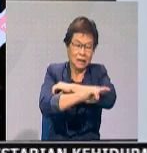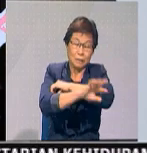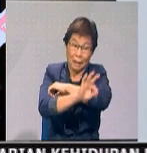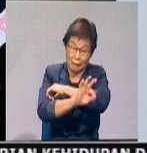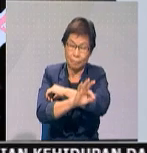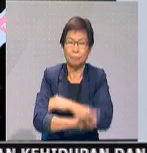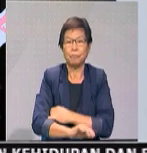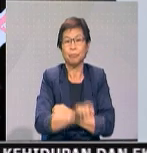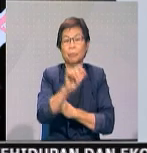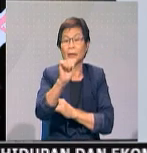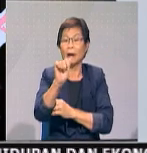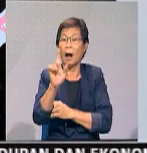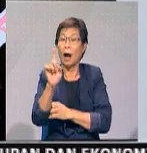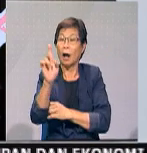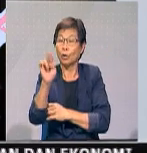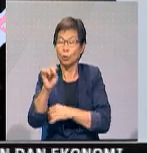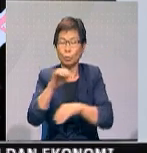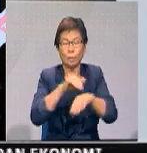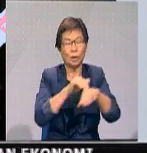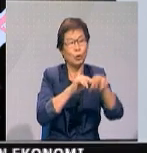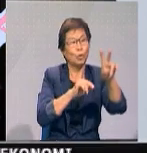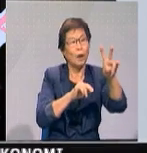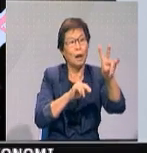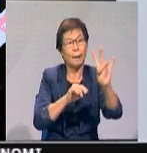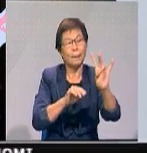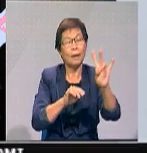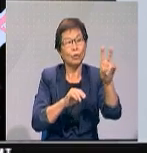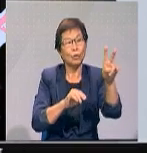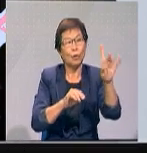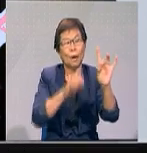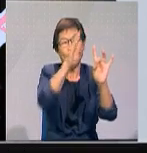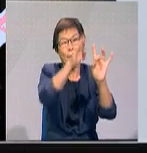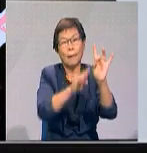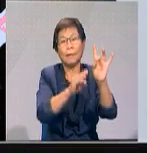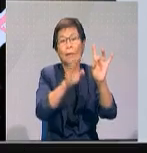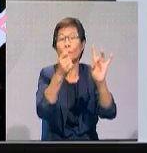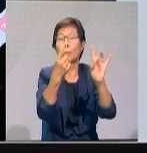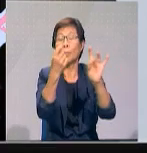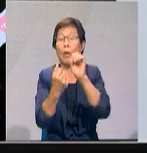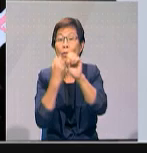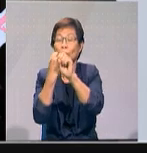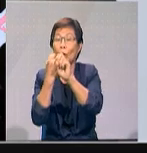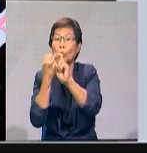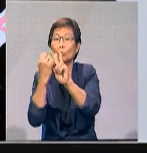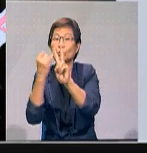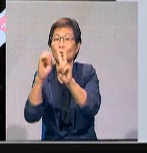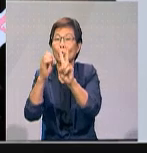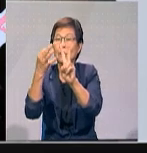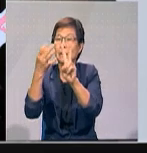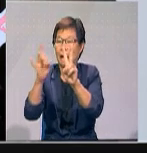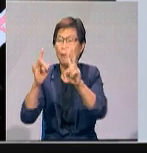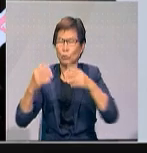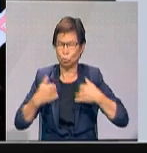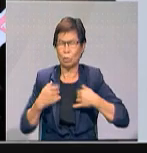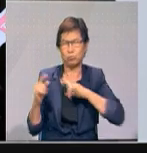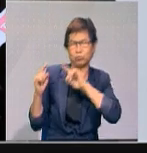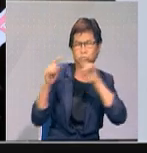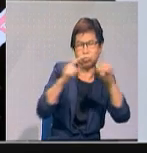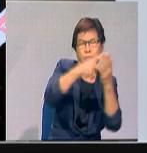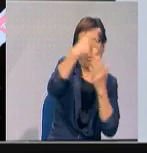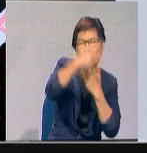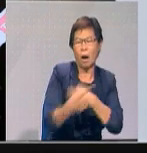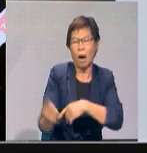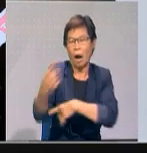mana adun ni pada 28 November tahun lepas telah menghadiri program Hari